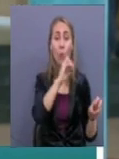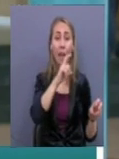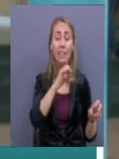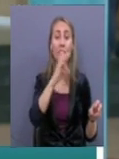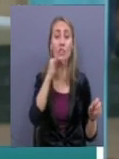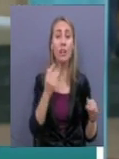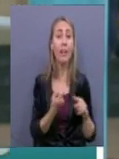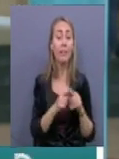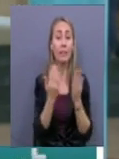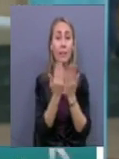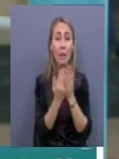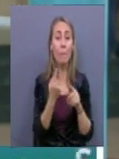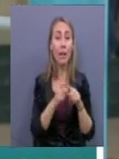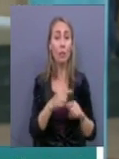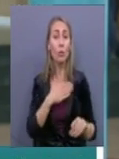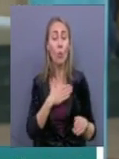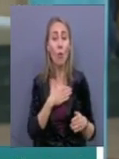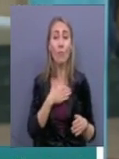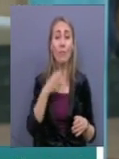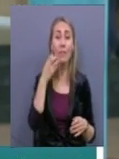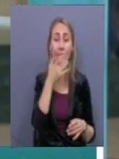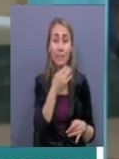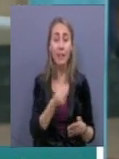халықтың санасын ояту, халықтың мынау